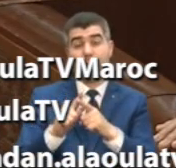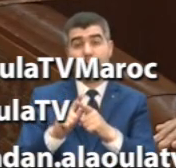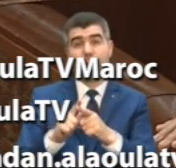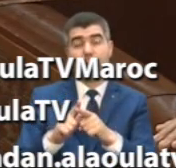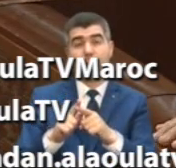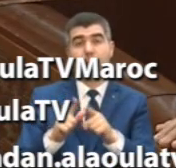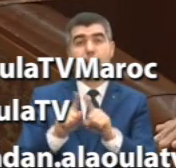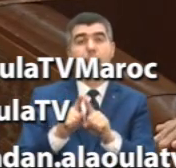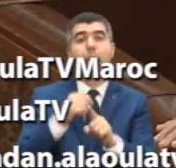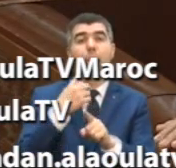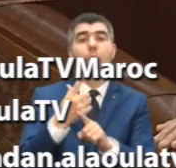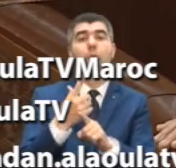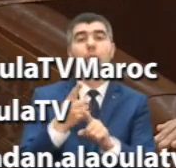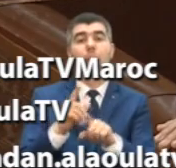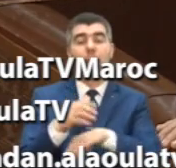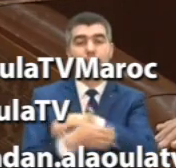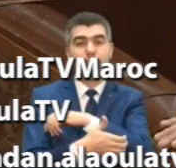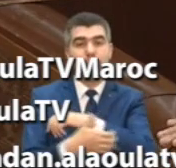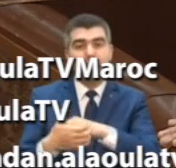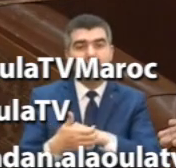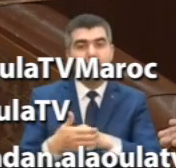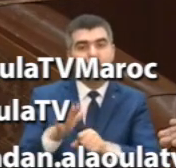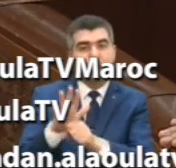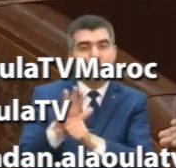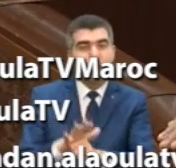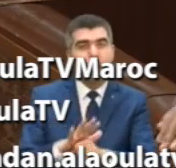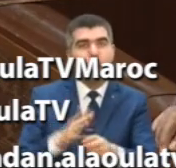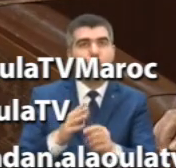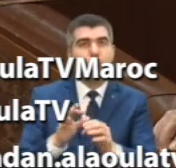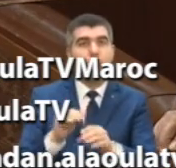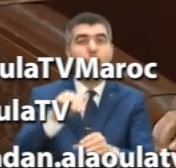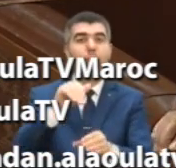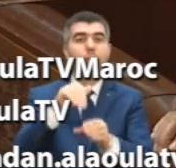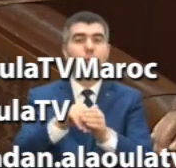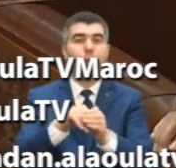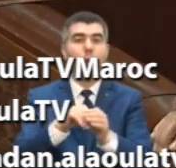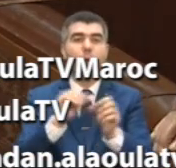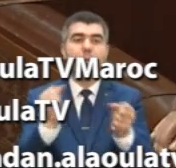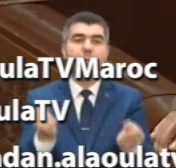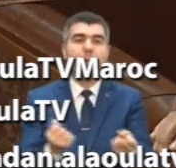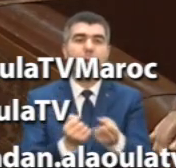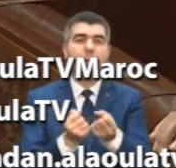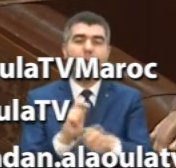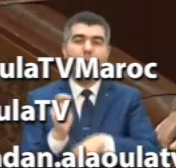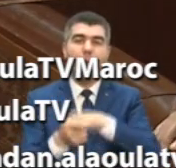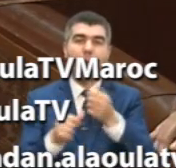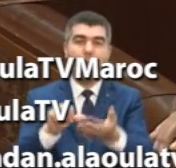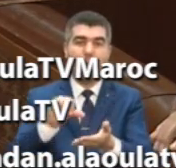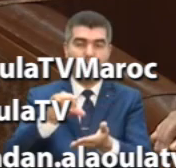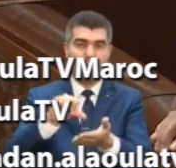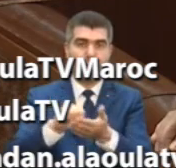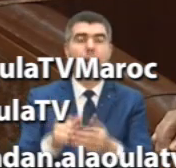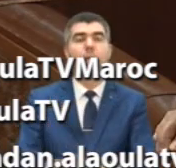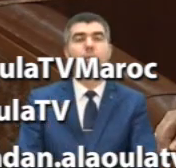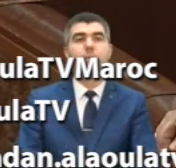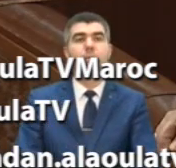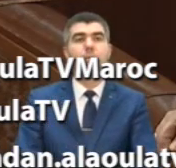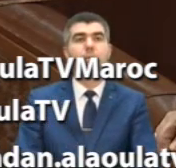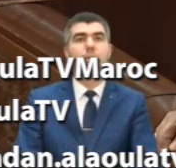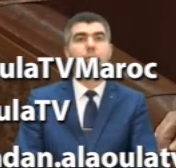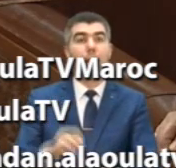محاربة الفقر والهشاشة، وأذكر هنا صندوق التنمية القروية على وجه التخصيص،